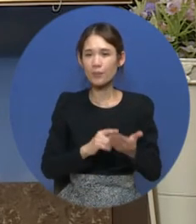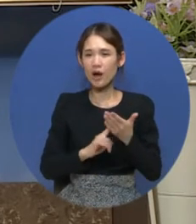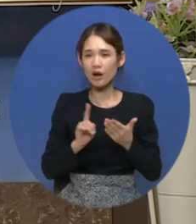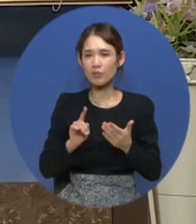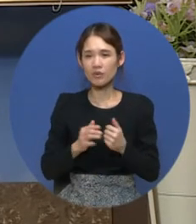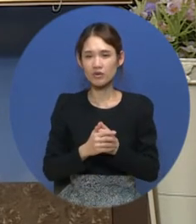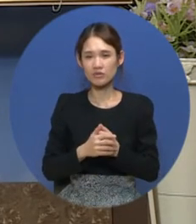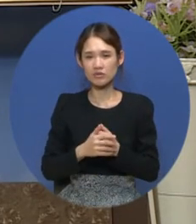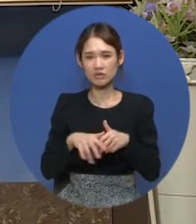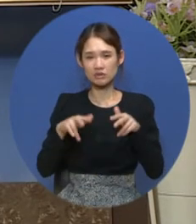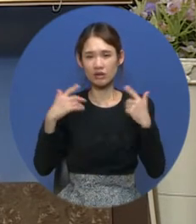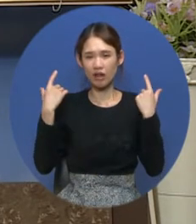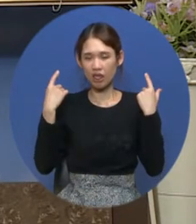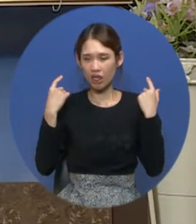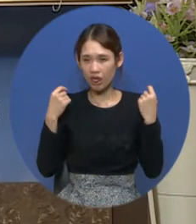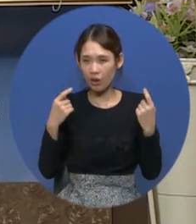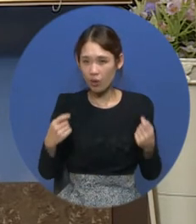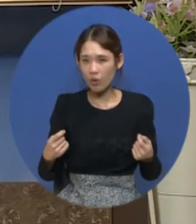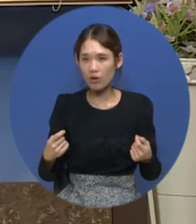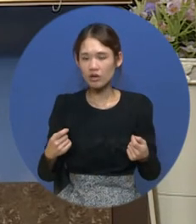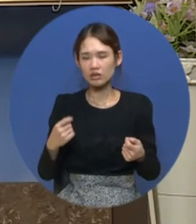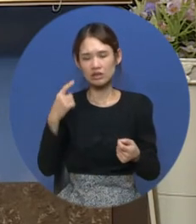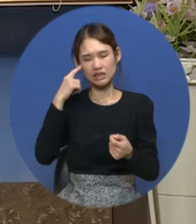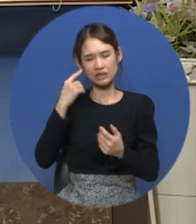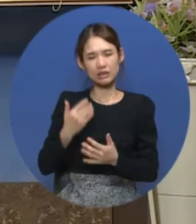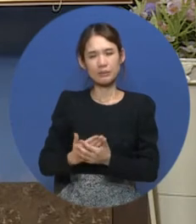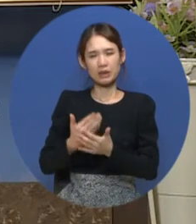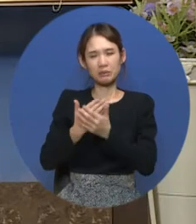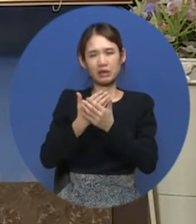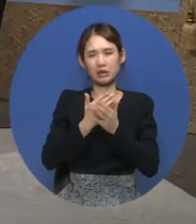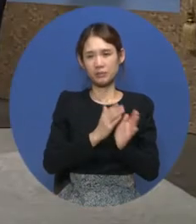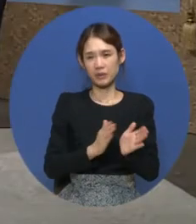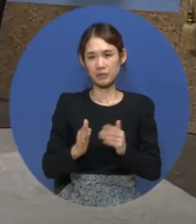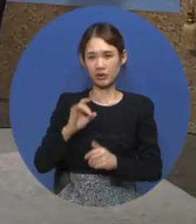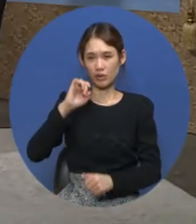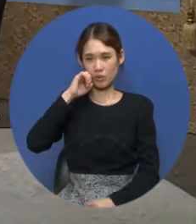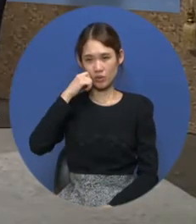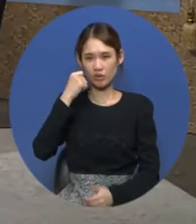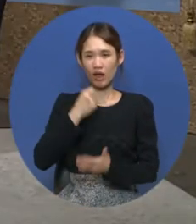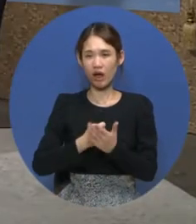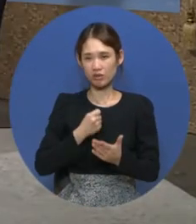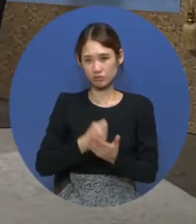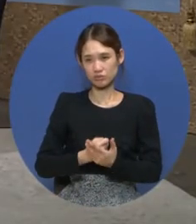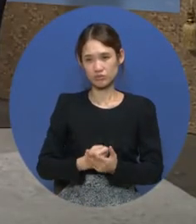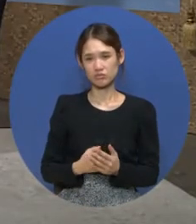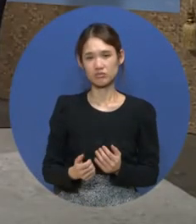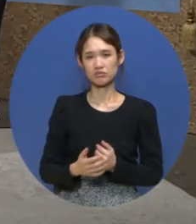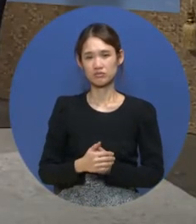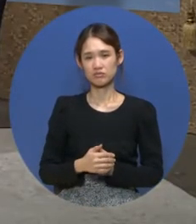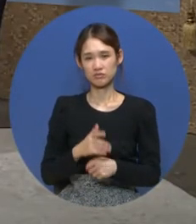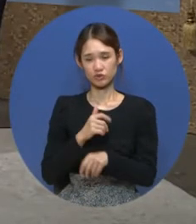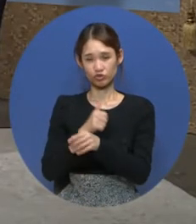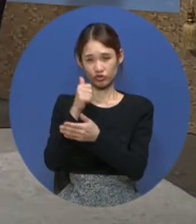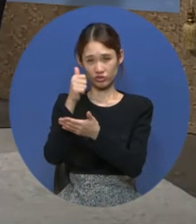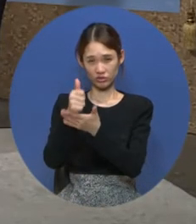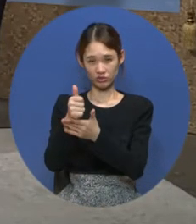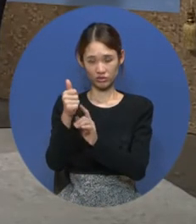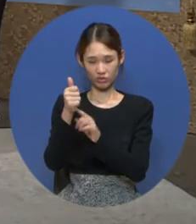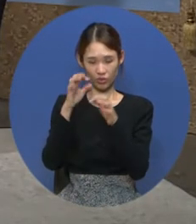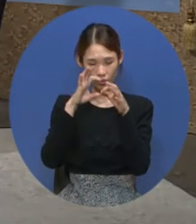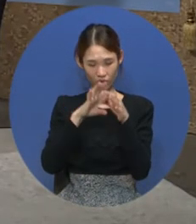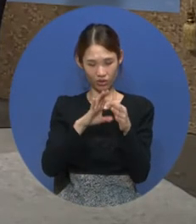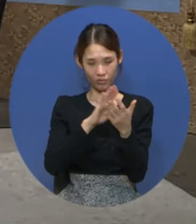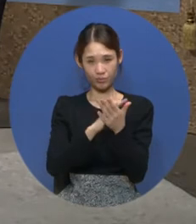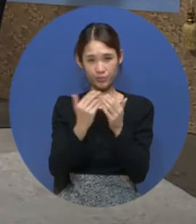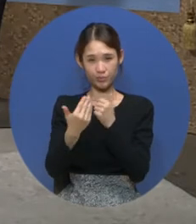아직까지 에 대해서 마련해 로 지지 않은 것 같아 더 아실 수 있어 예 국장님 께서는 이 부분에 대해서 좀 어떻게